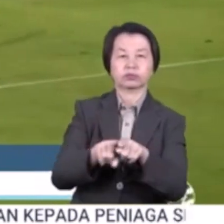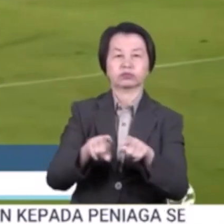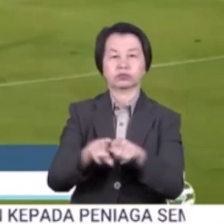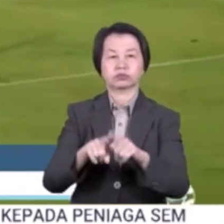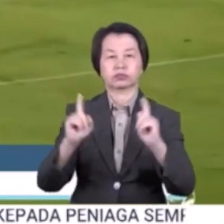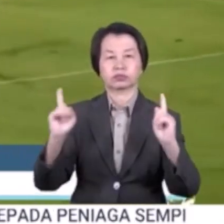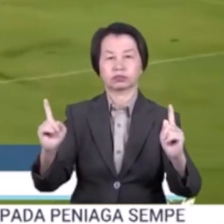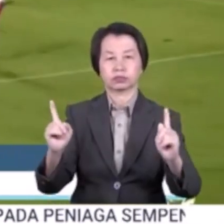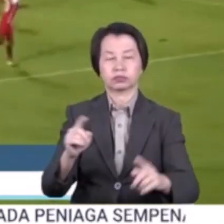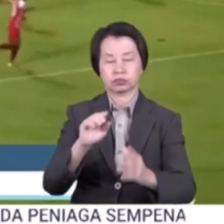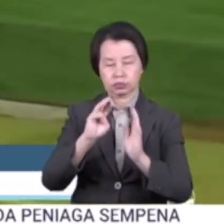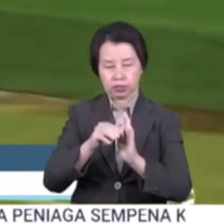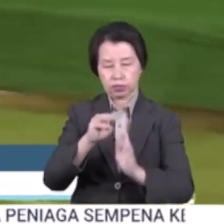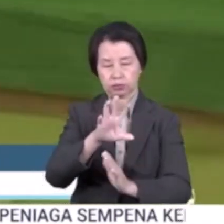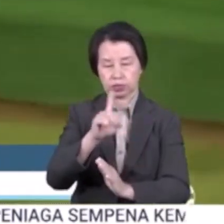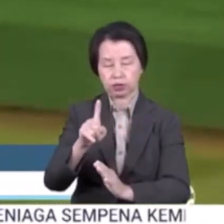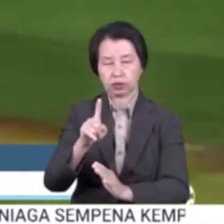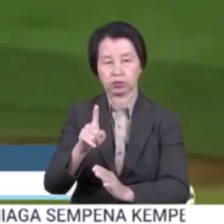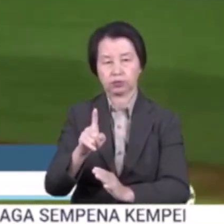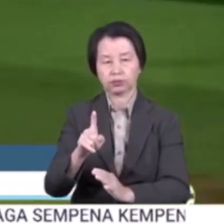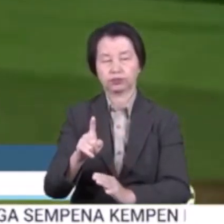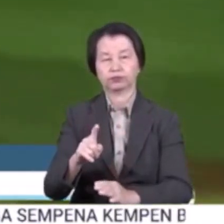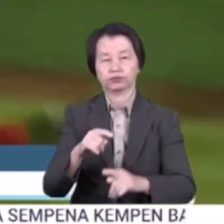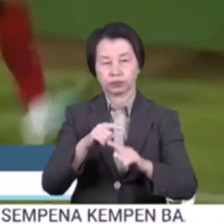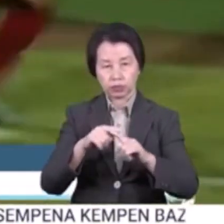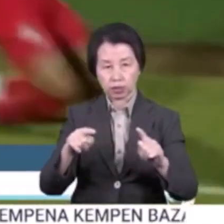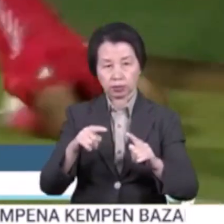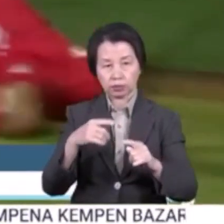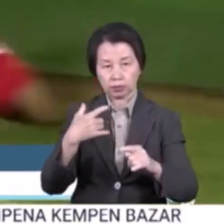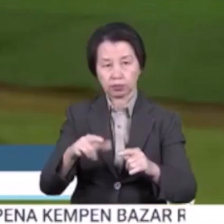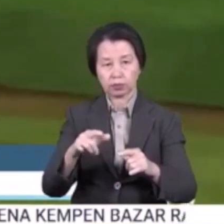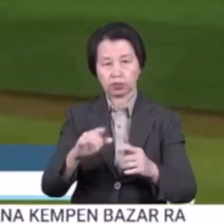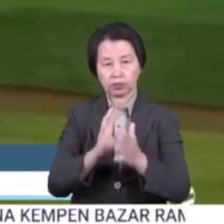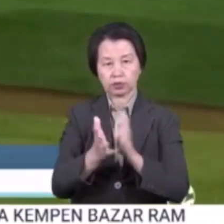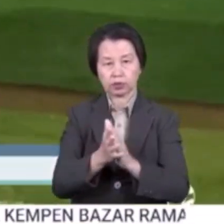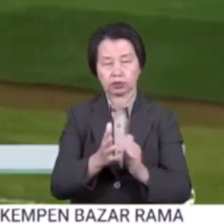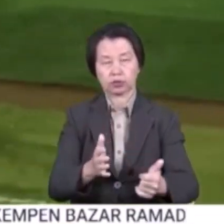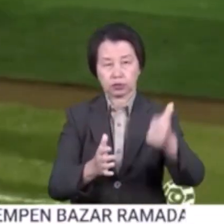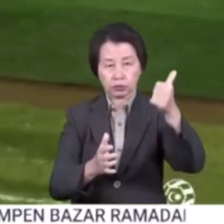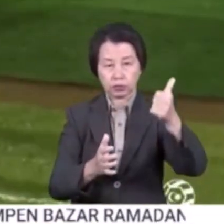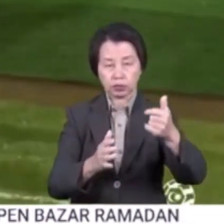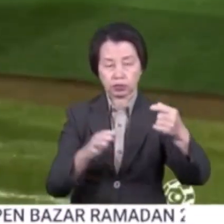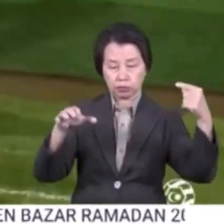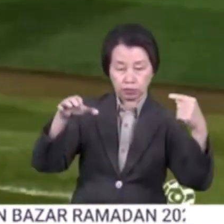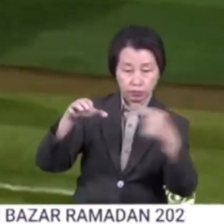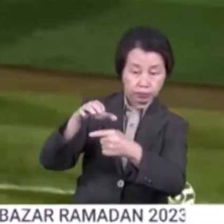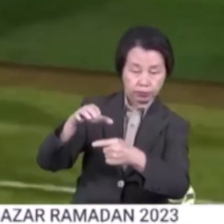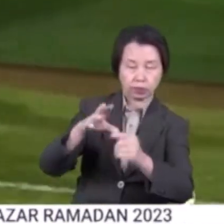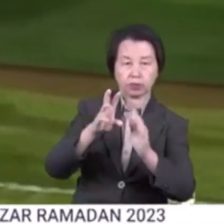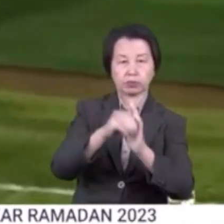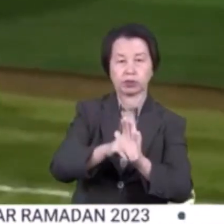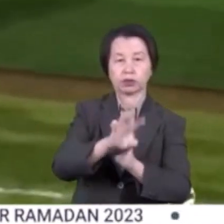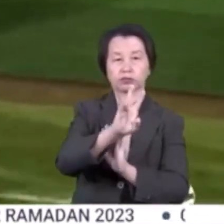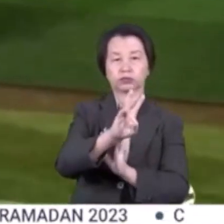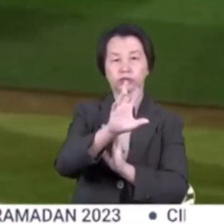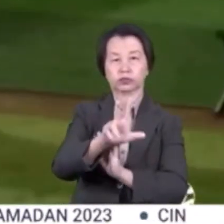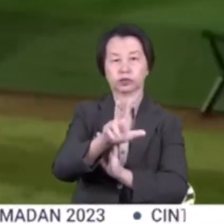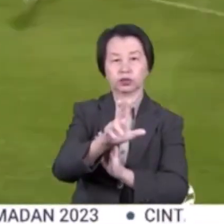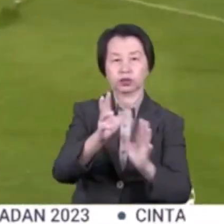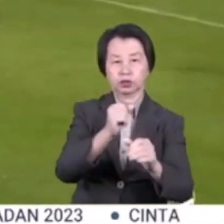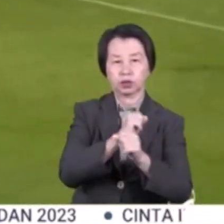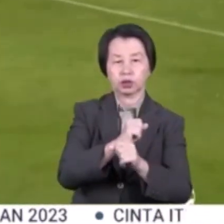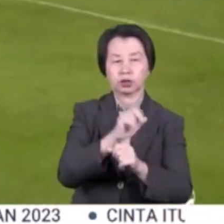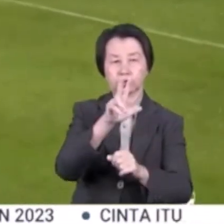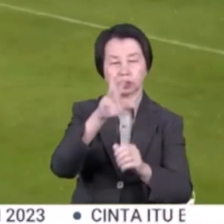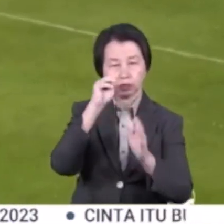minit ke-51 menerusi Izzat Zuhairi. Nabuiki Chukwu muncul wira PDRM selepas jaringan beliau pada minit ke-73